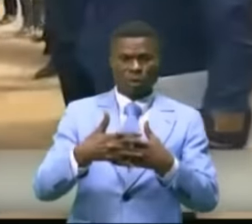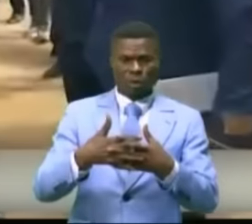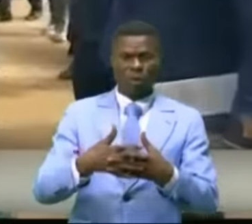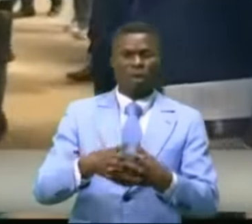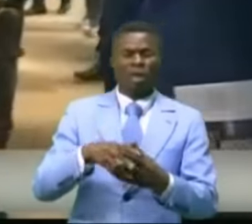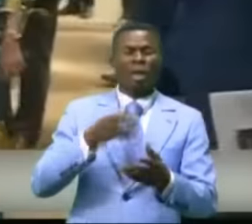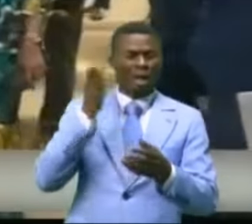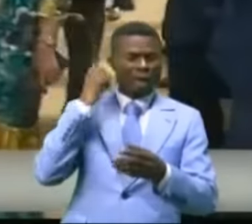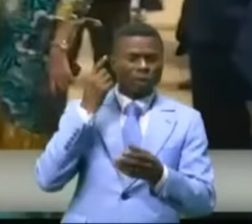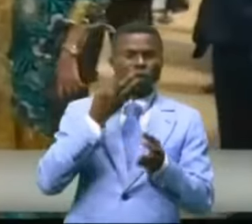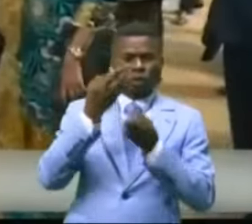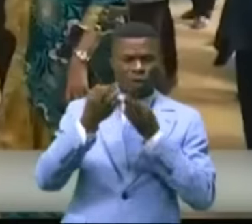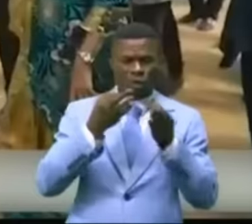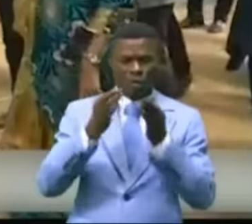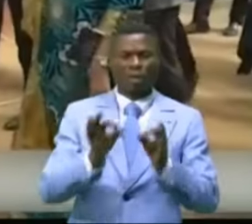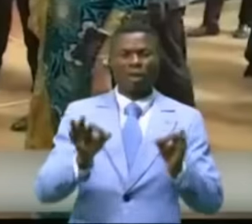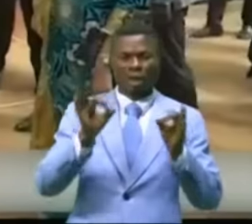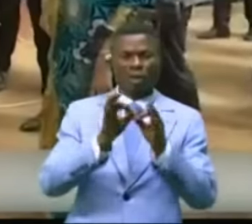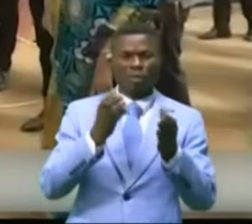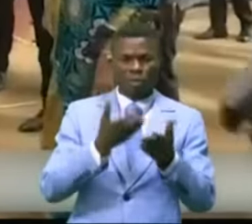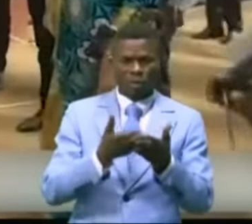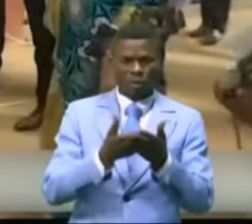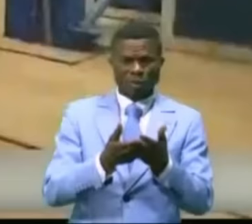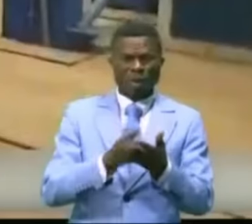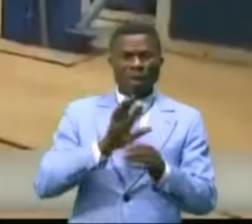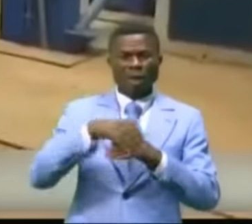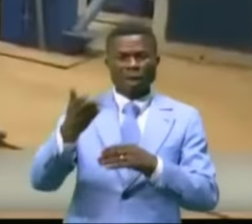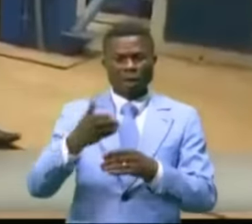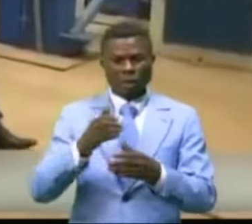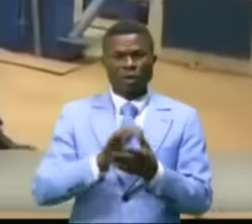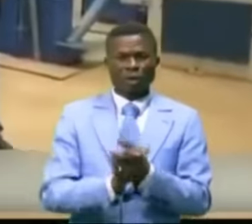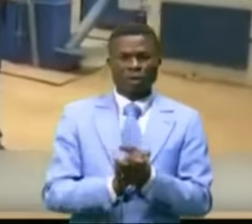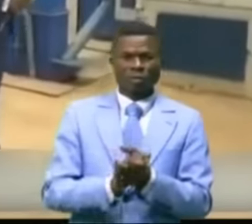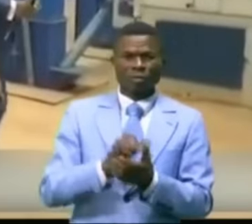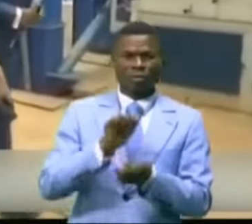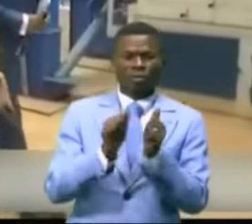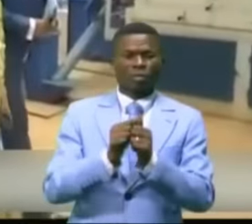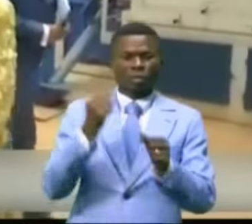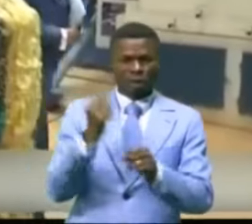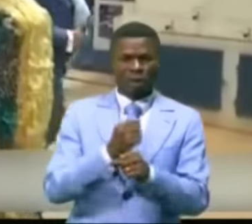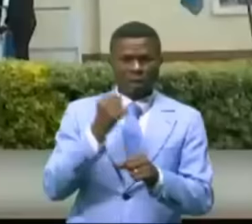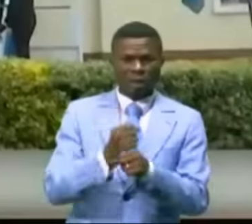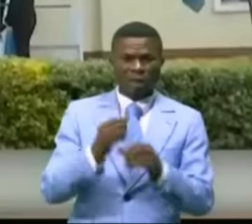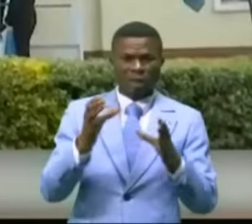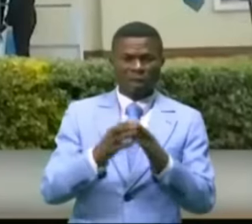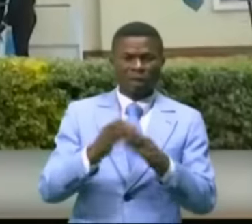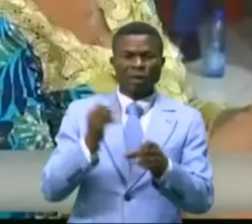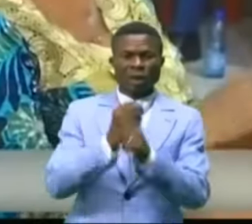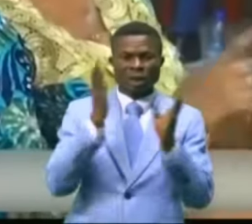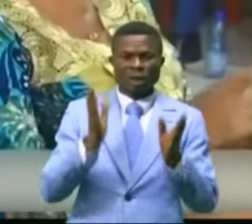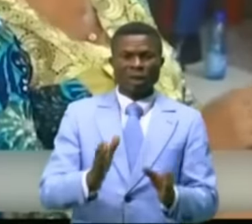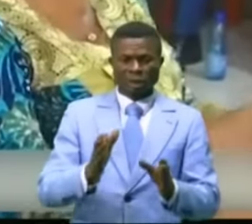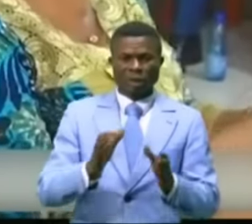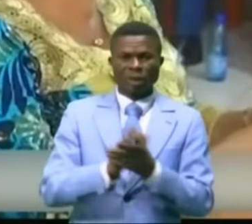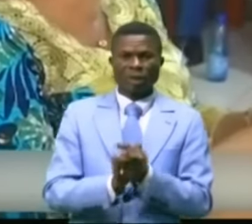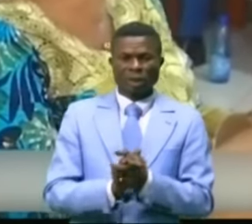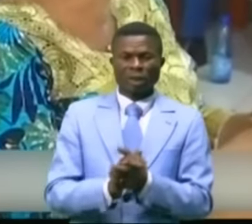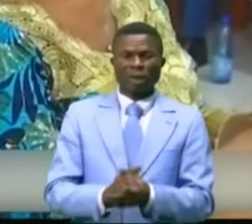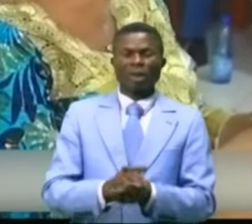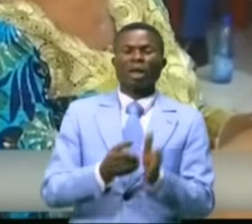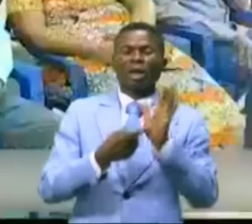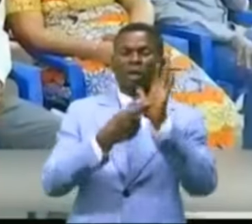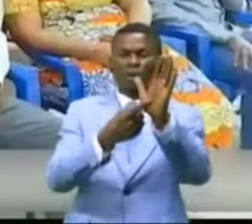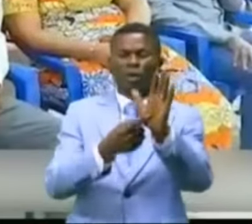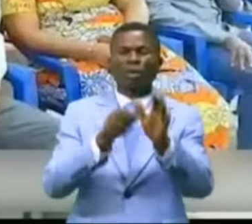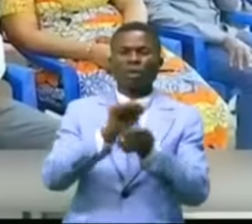les explications y afférentes. Il s'en est suivi d'une séance de travail avec les agents et cadres qui lui ont présenté